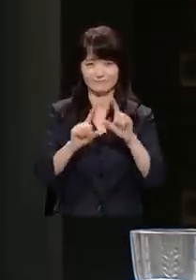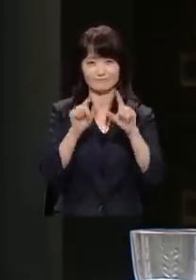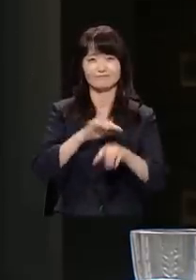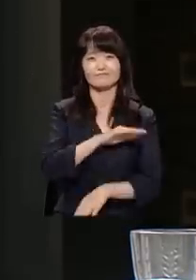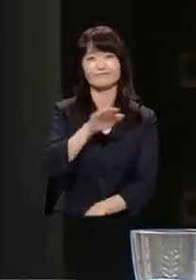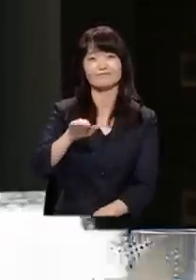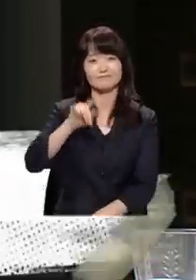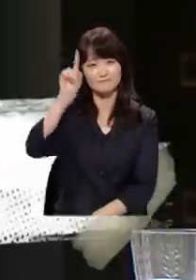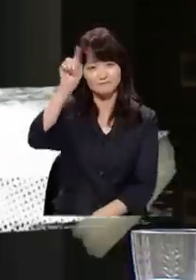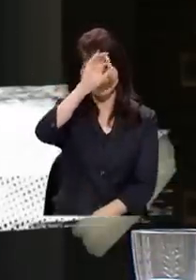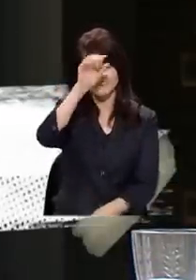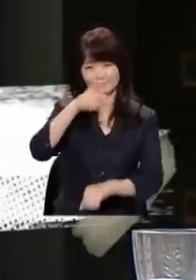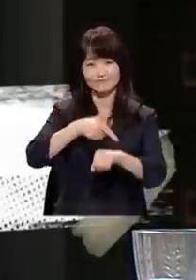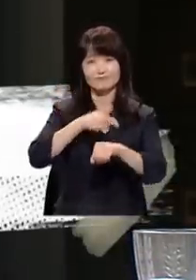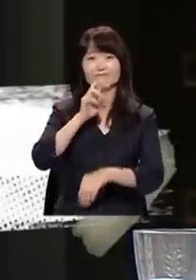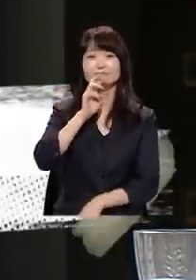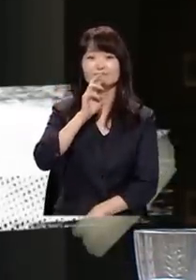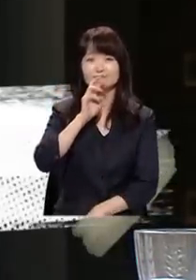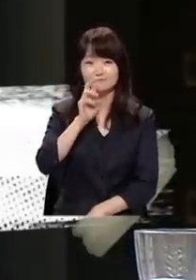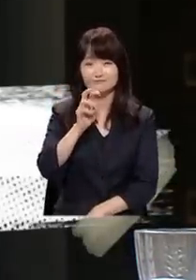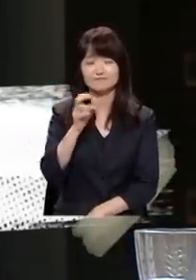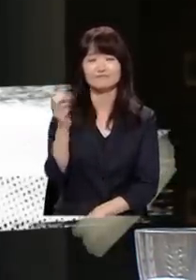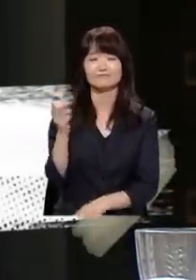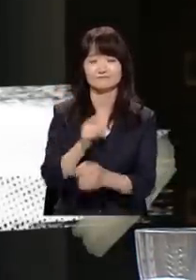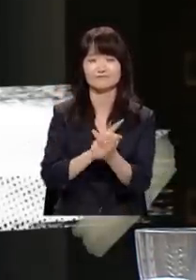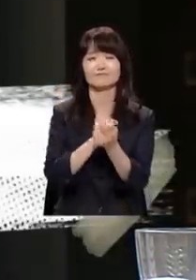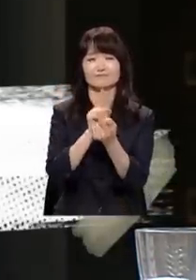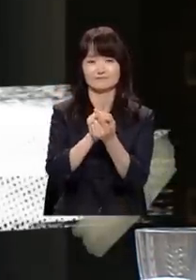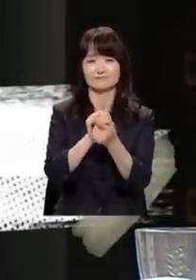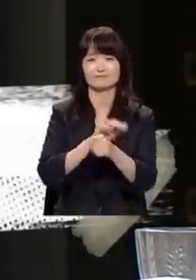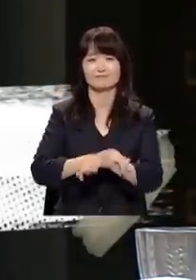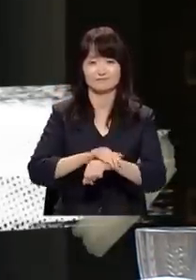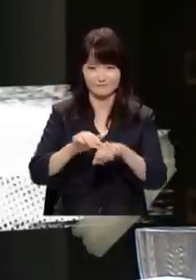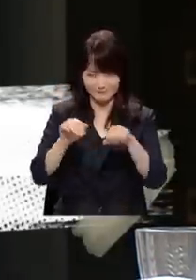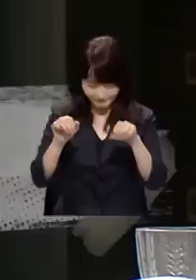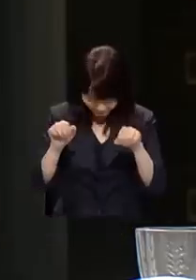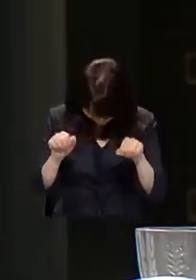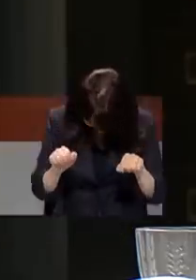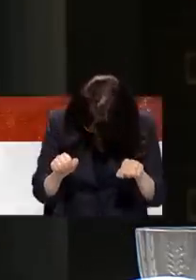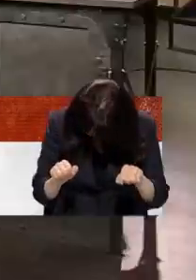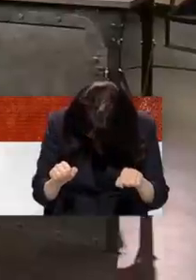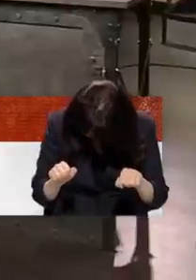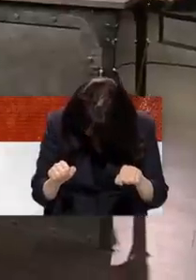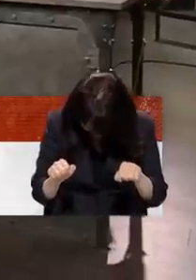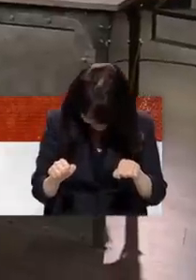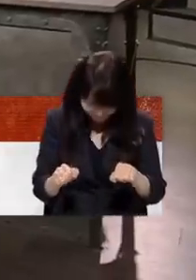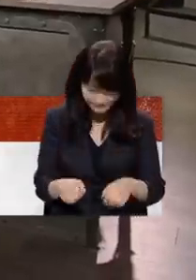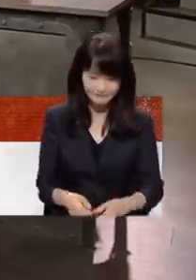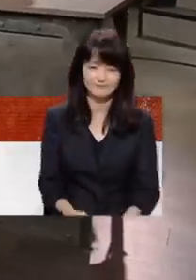저희는 내일도 별이 6개 반 4반 6반 저녁 6시 반에 다시 안녕히